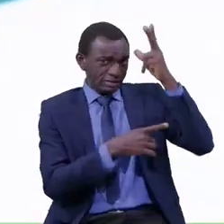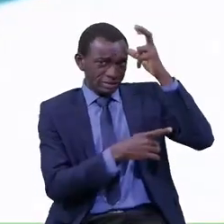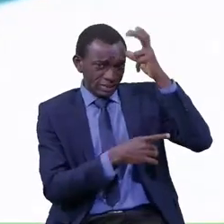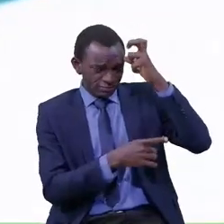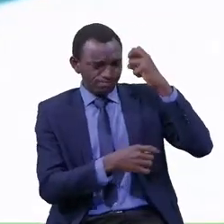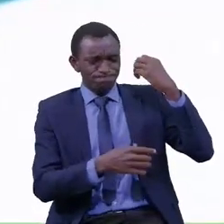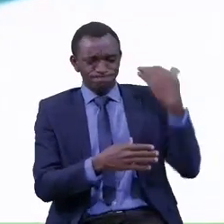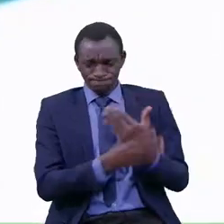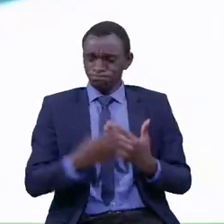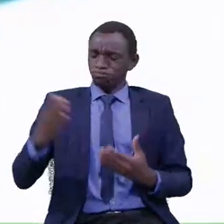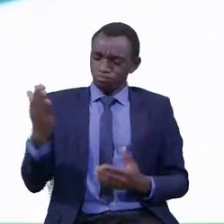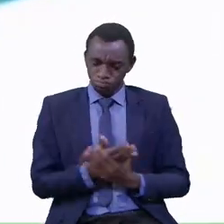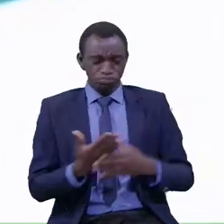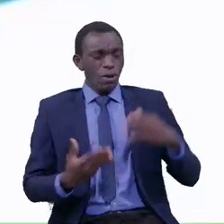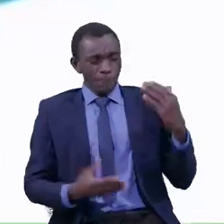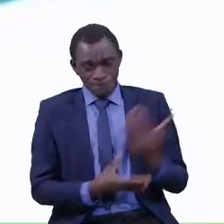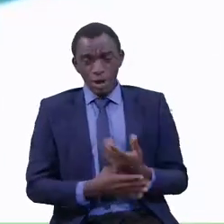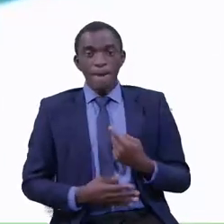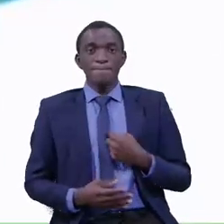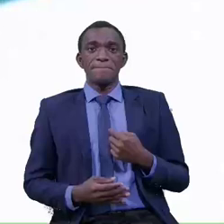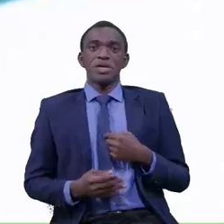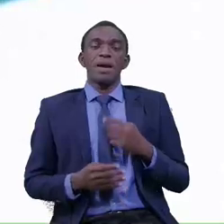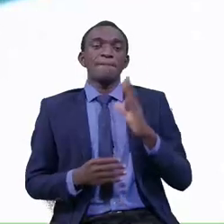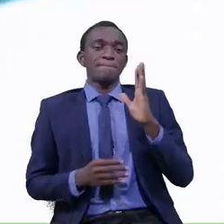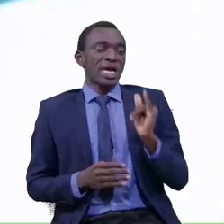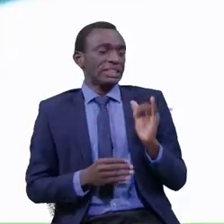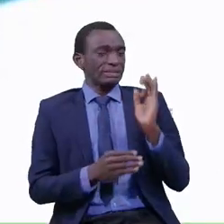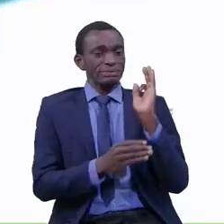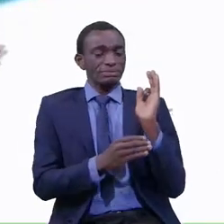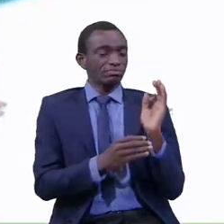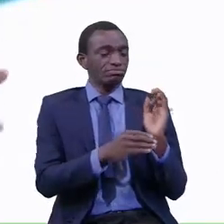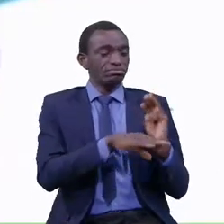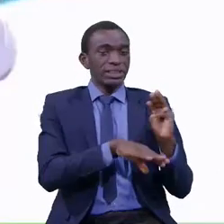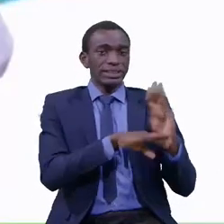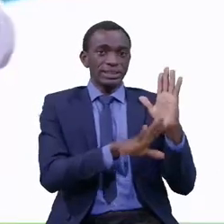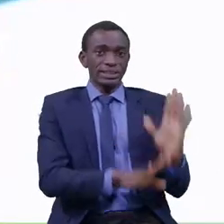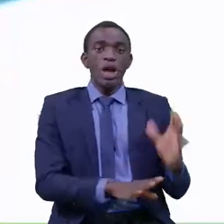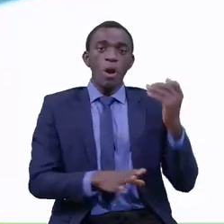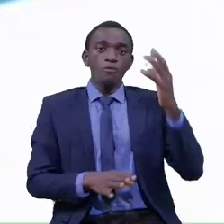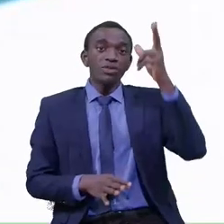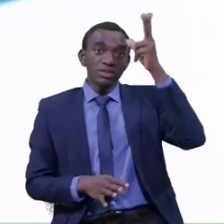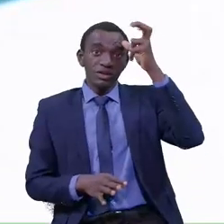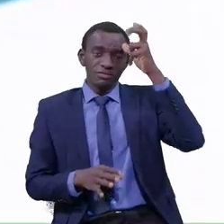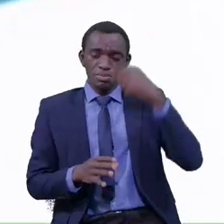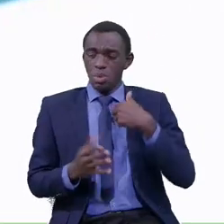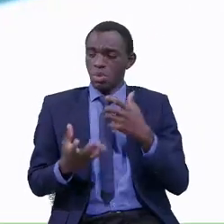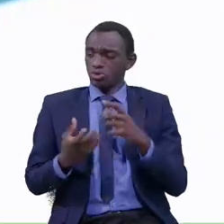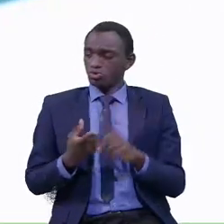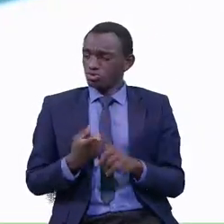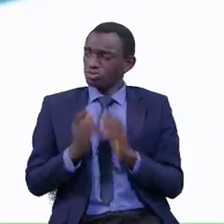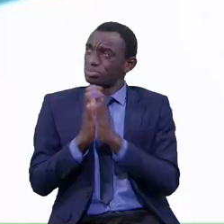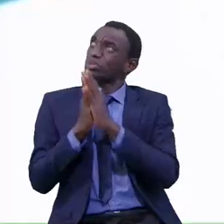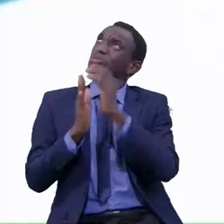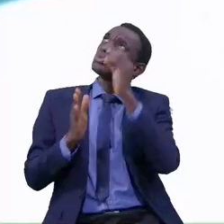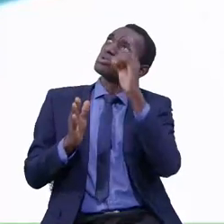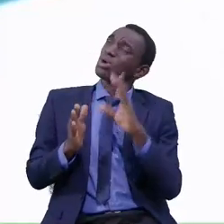par les messagers de Satan. Et il allait prier. Et Dieu n'a pas ôté